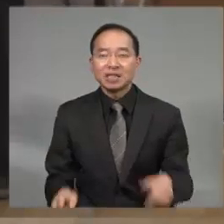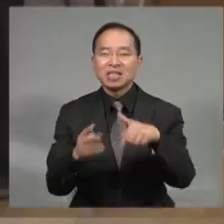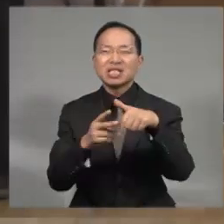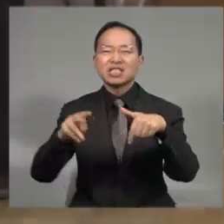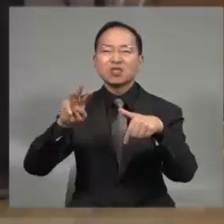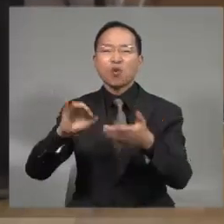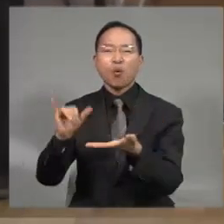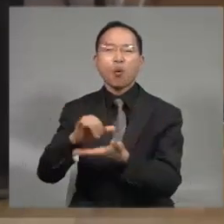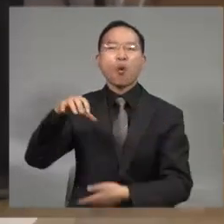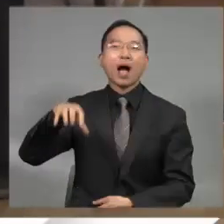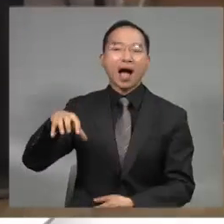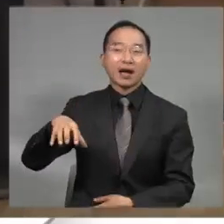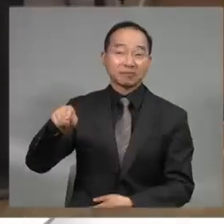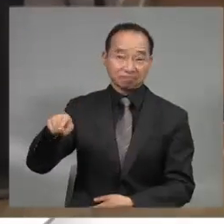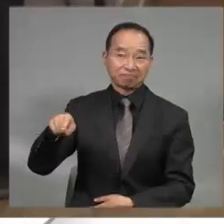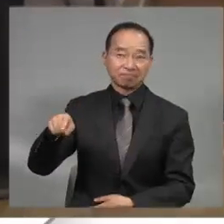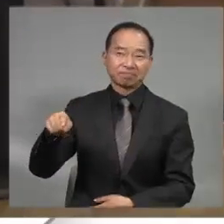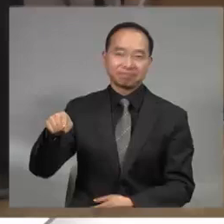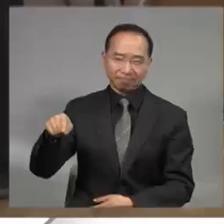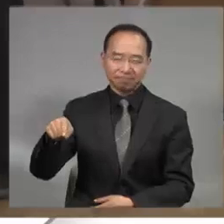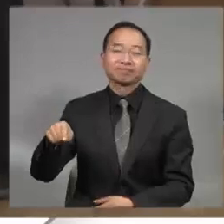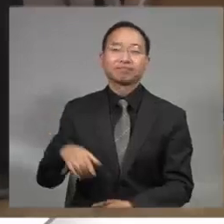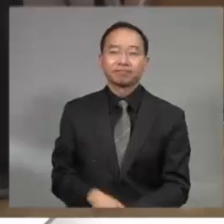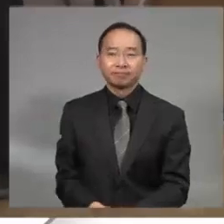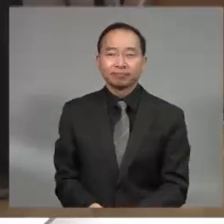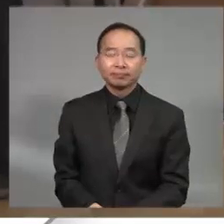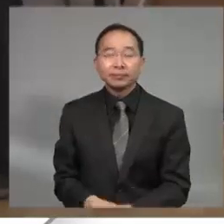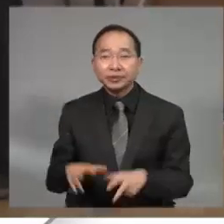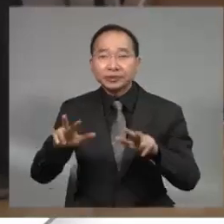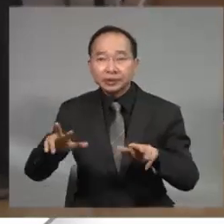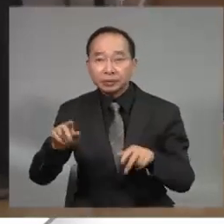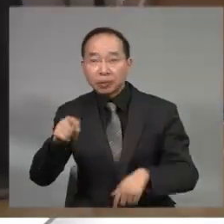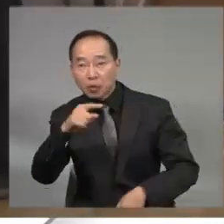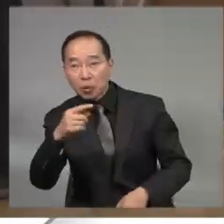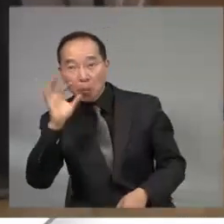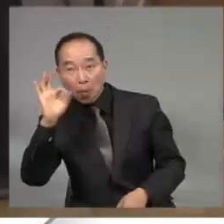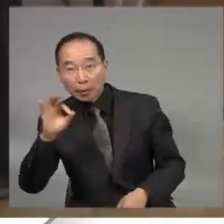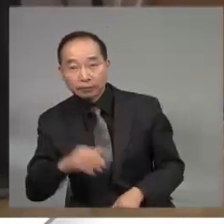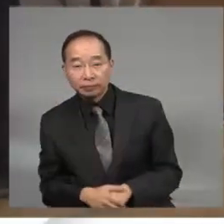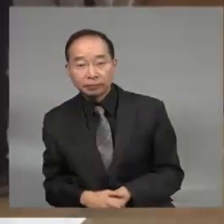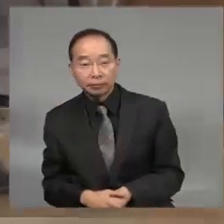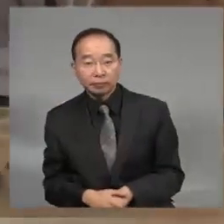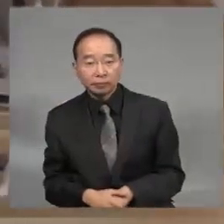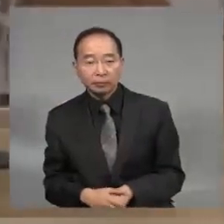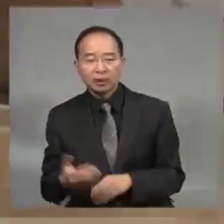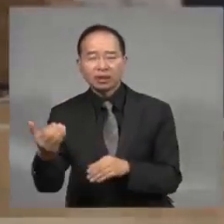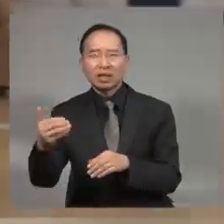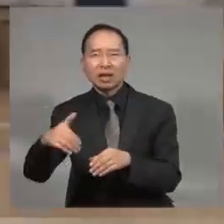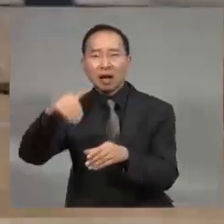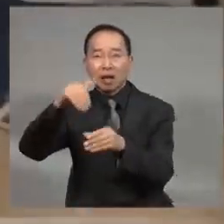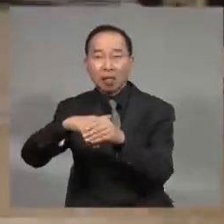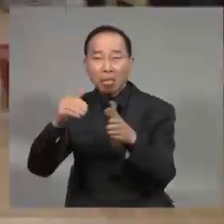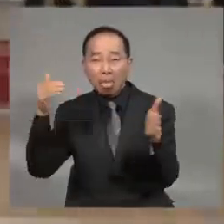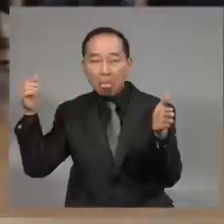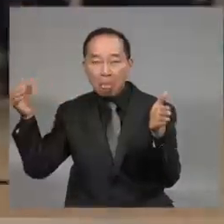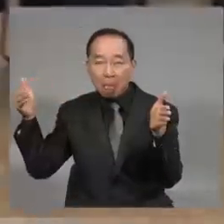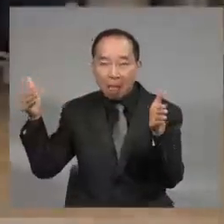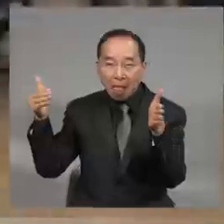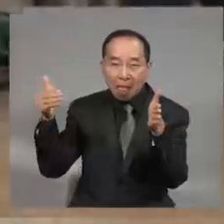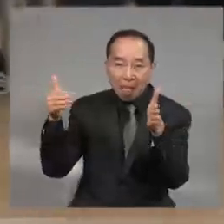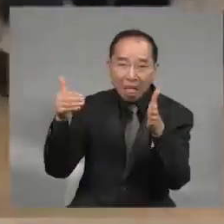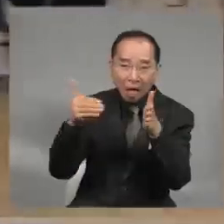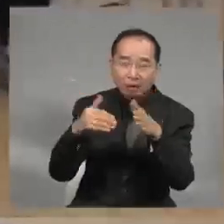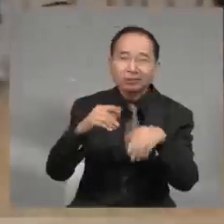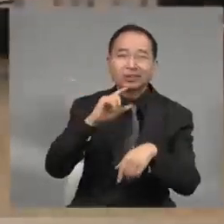인천공항 사전투표 현장에 나와 있는 장나래입니다. 지금 제 뒤로 보시면 이제 사전 종료 시간까지 채 15분도